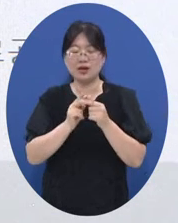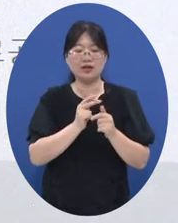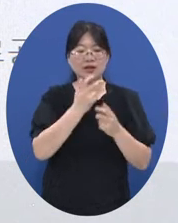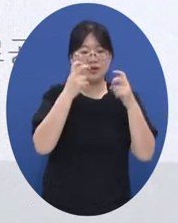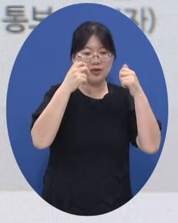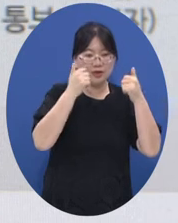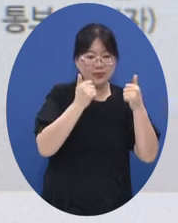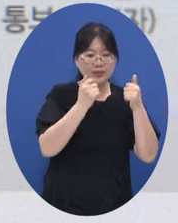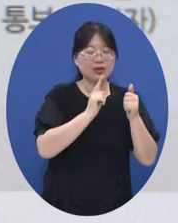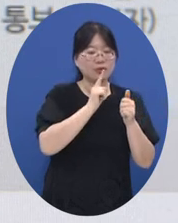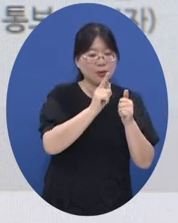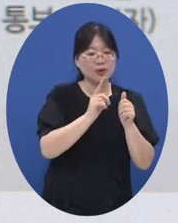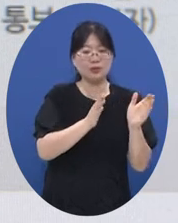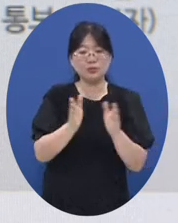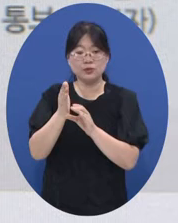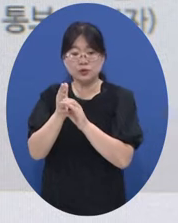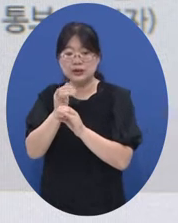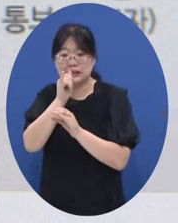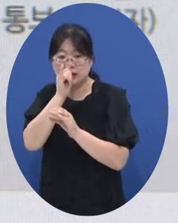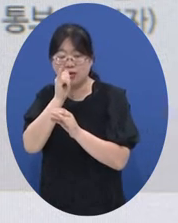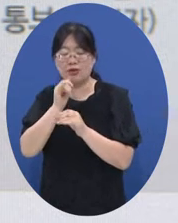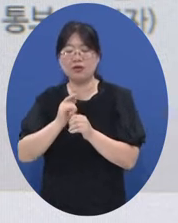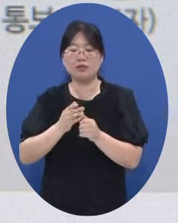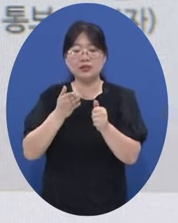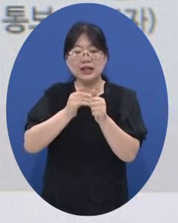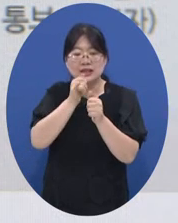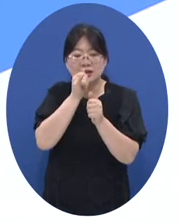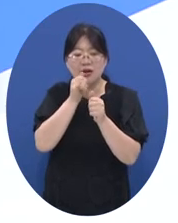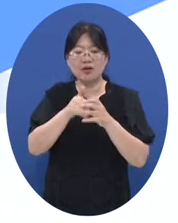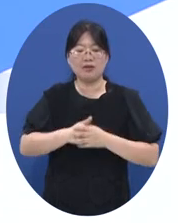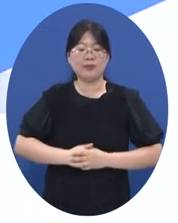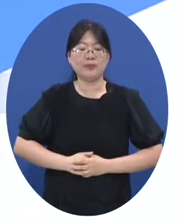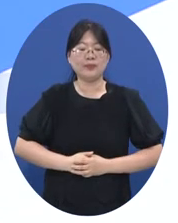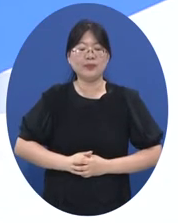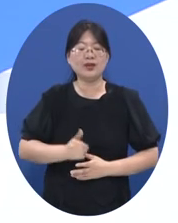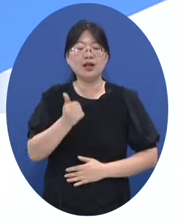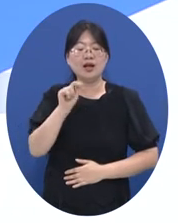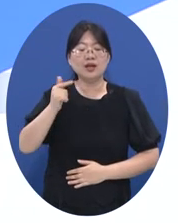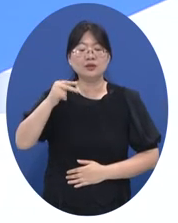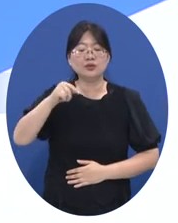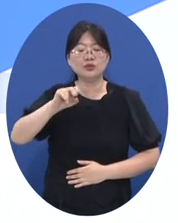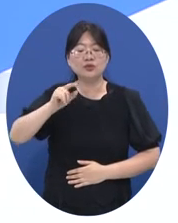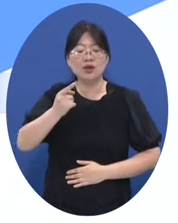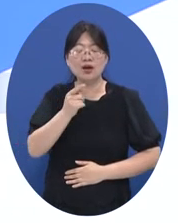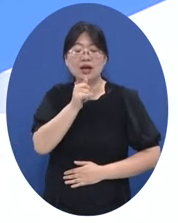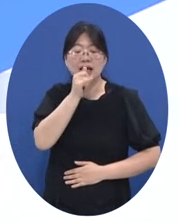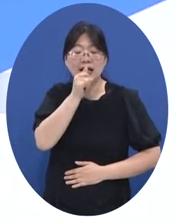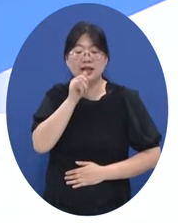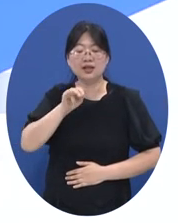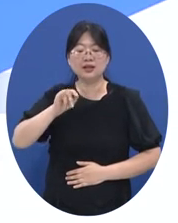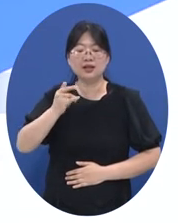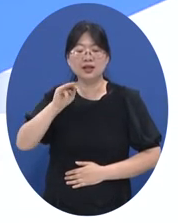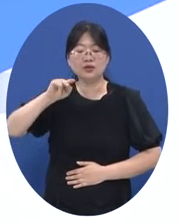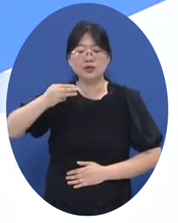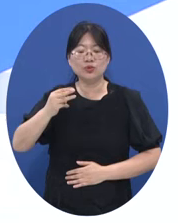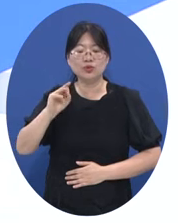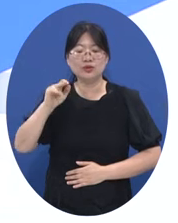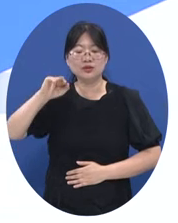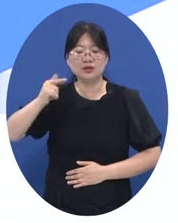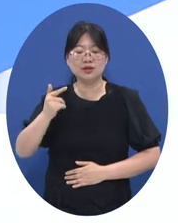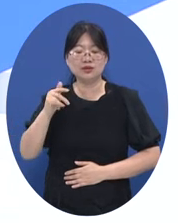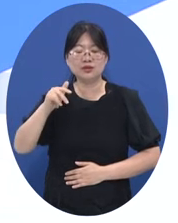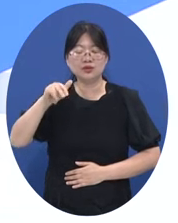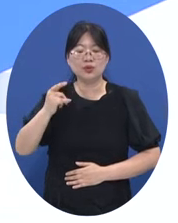준비 중이라고 밝혔습니다. 제보에 따르면 효성은 한수원이 발주한 신한울 원전 초고압